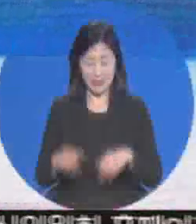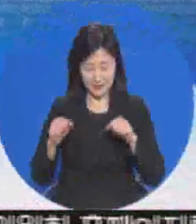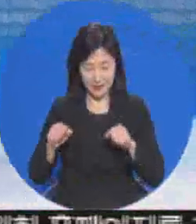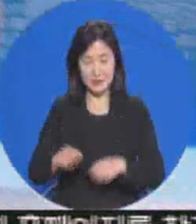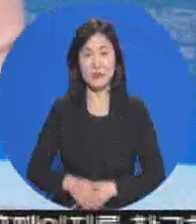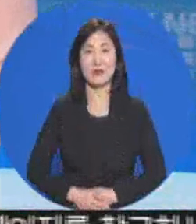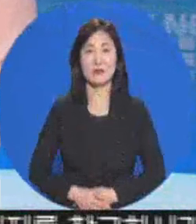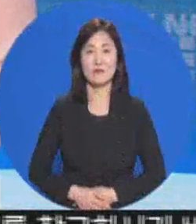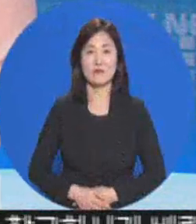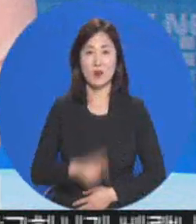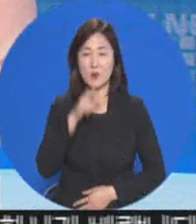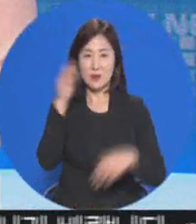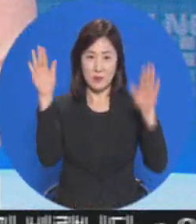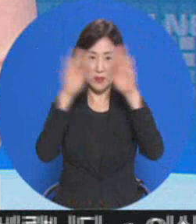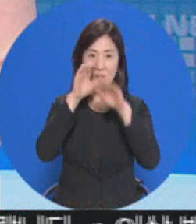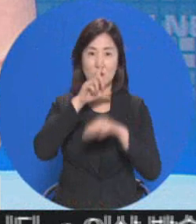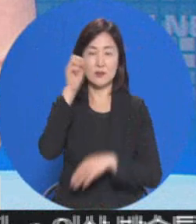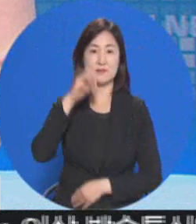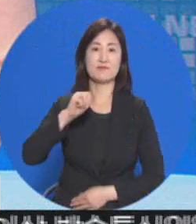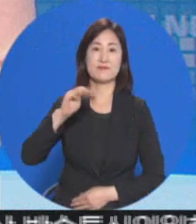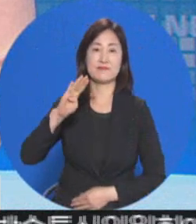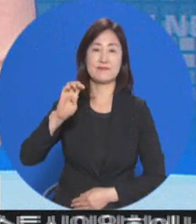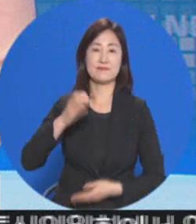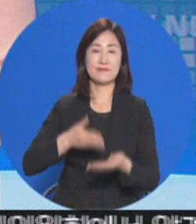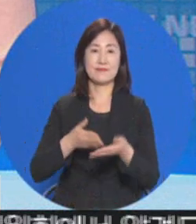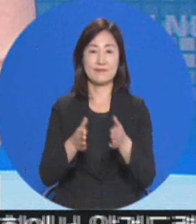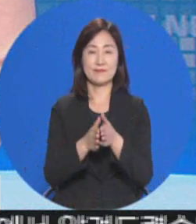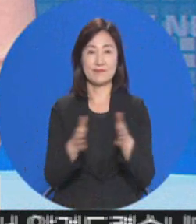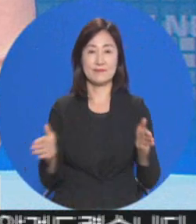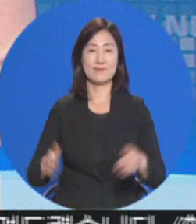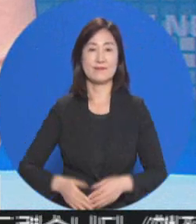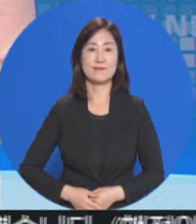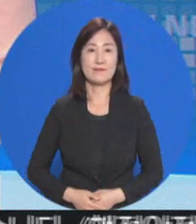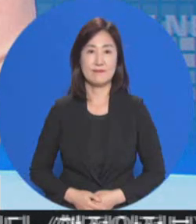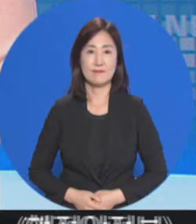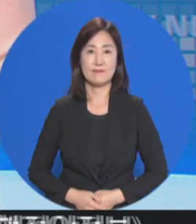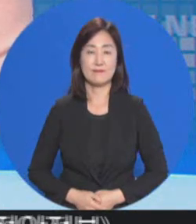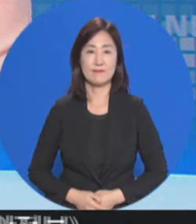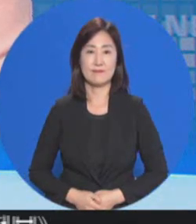여러분 안녕하십니까? 월요일 밤 요새미 씨 뉴스데스크 시작합니다.